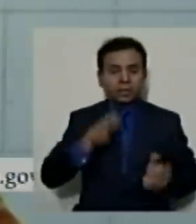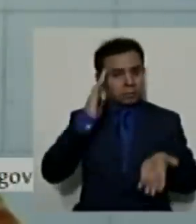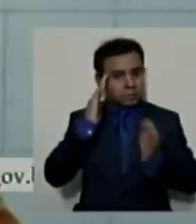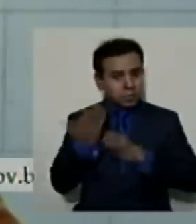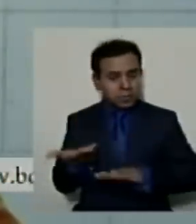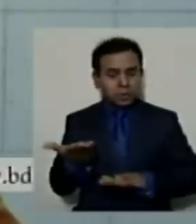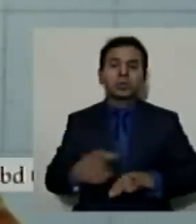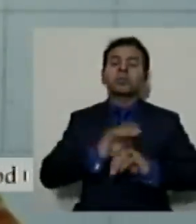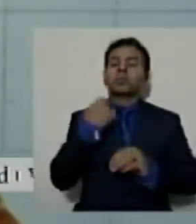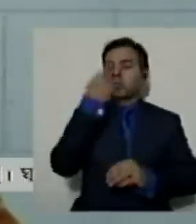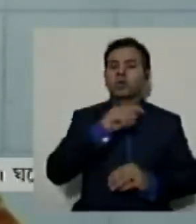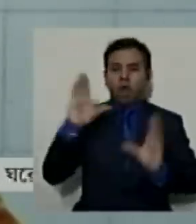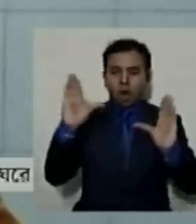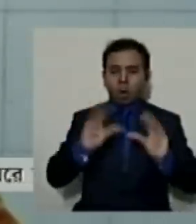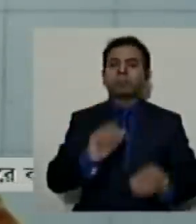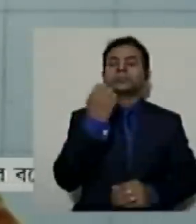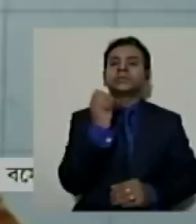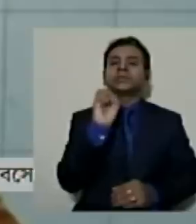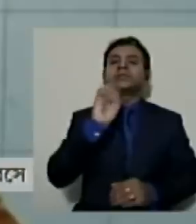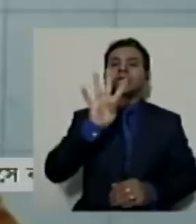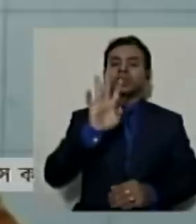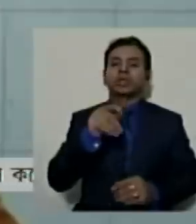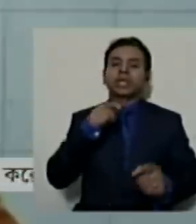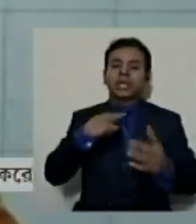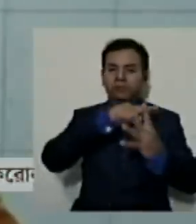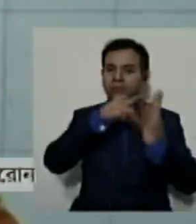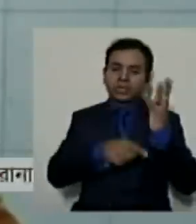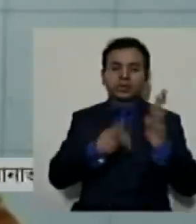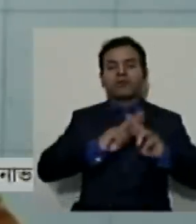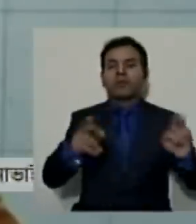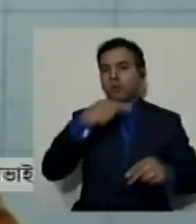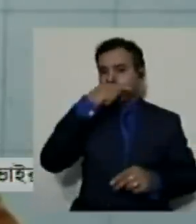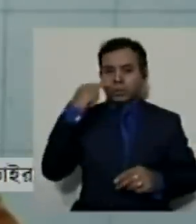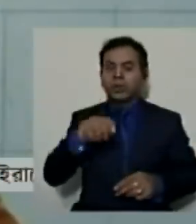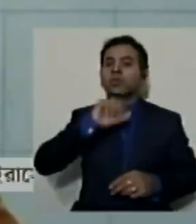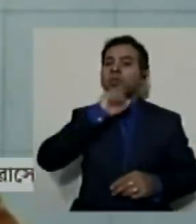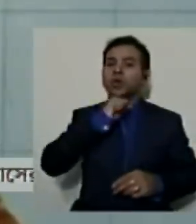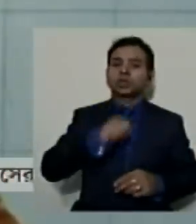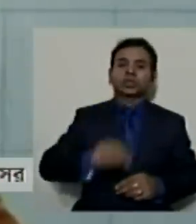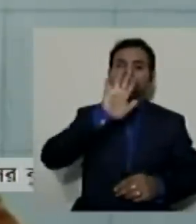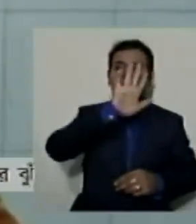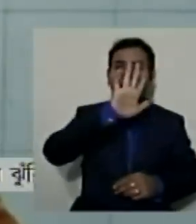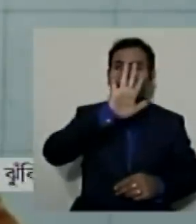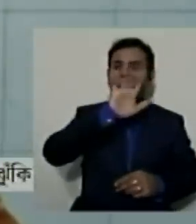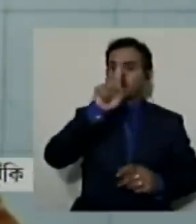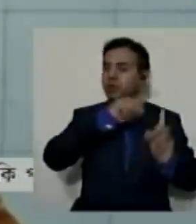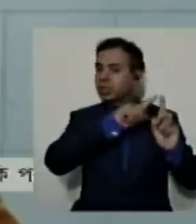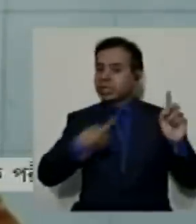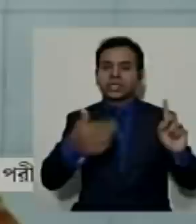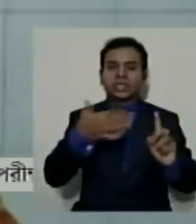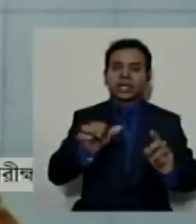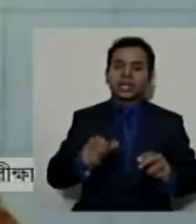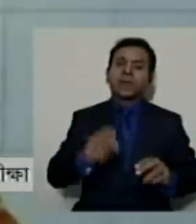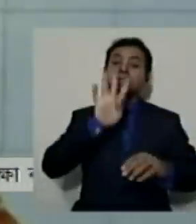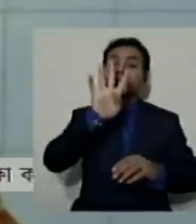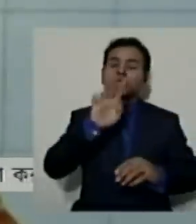যাদের বয়স 51 থেকে 60 এর মধ্যে এবং সবাই ঢাকার। এ পর্যন্ত মৃত্যু হয়েছে 131 জন।